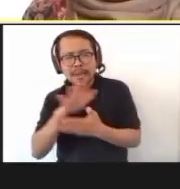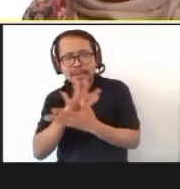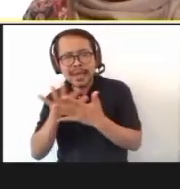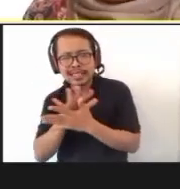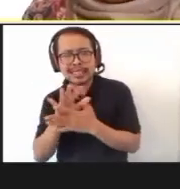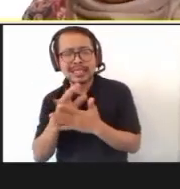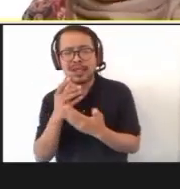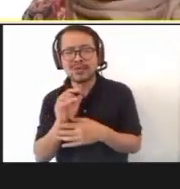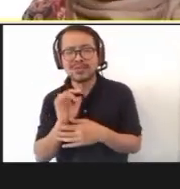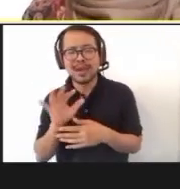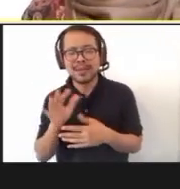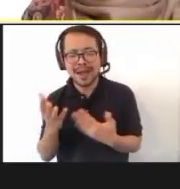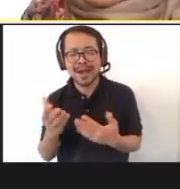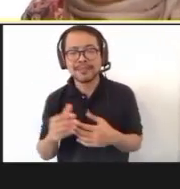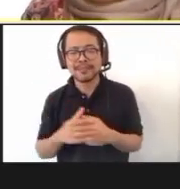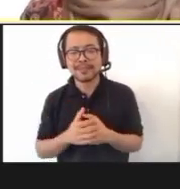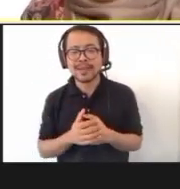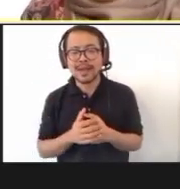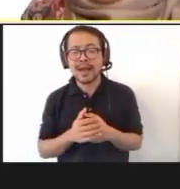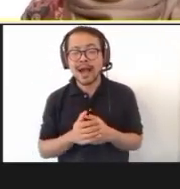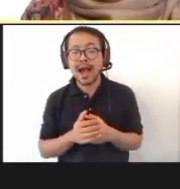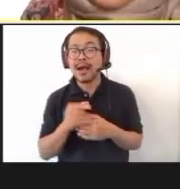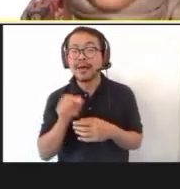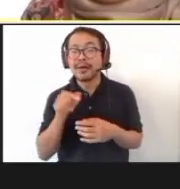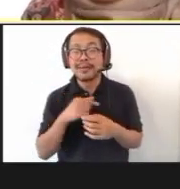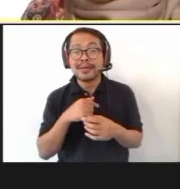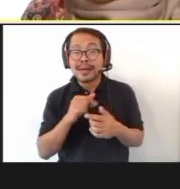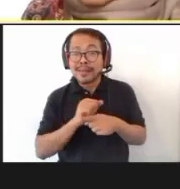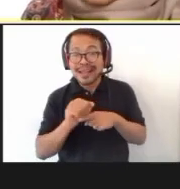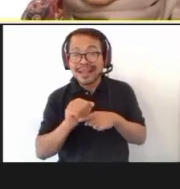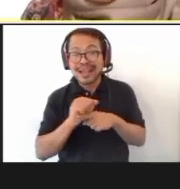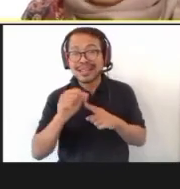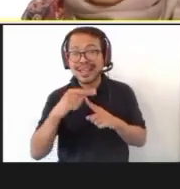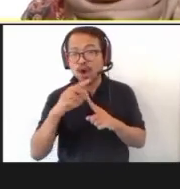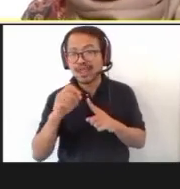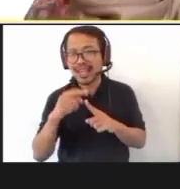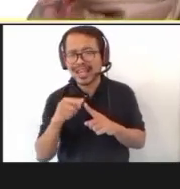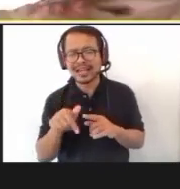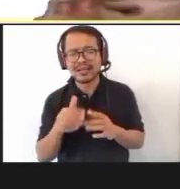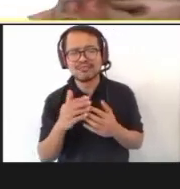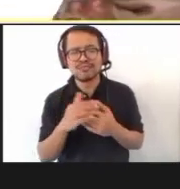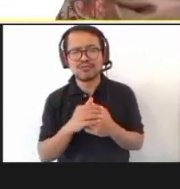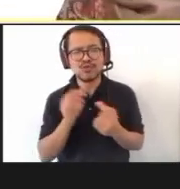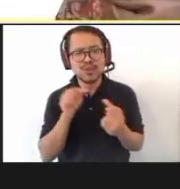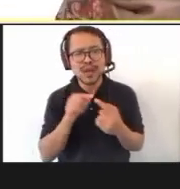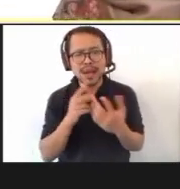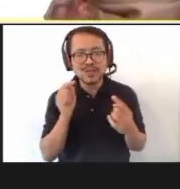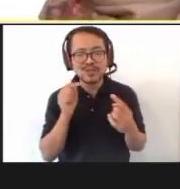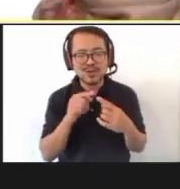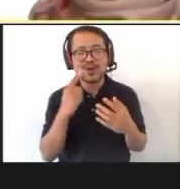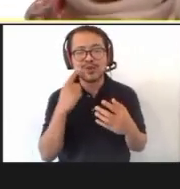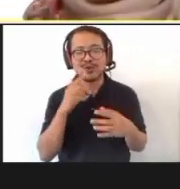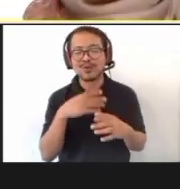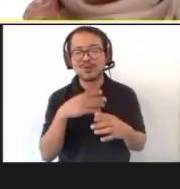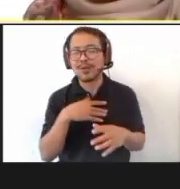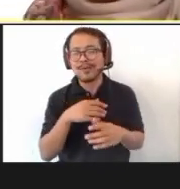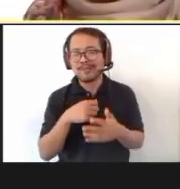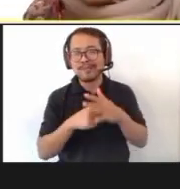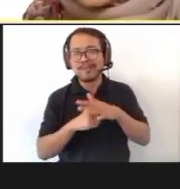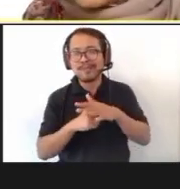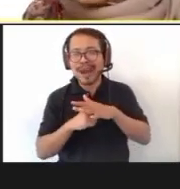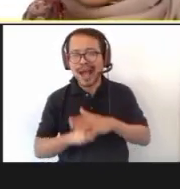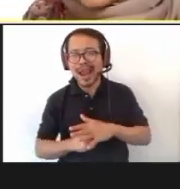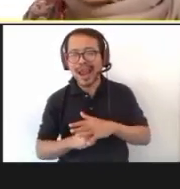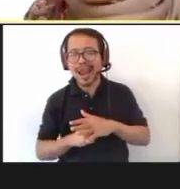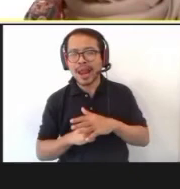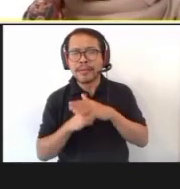ini menjadi bagian dari upaya bagaimana menekan faktor-faktor yang melanggengkan praktik-praktik netral dan bias